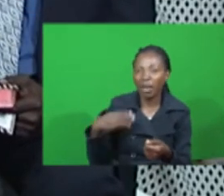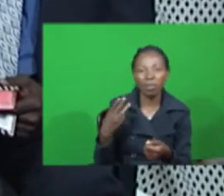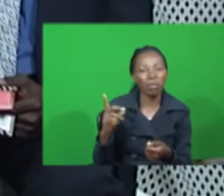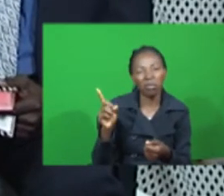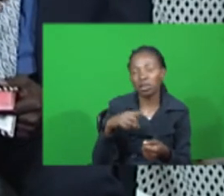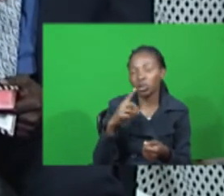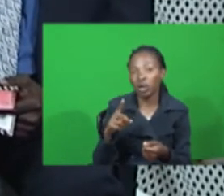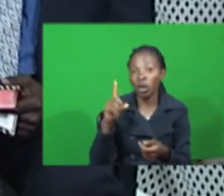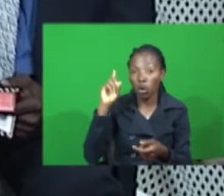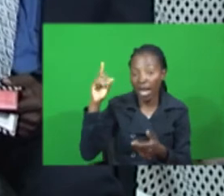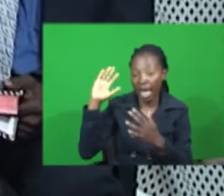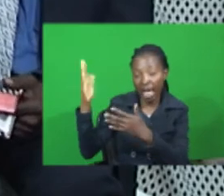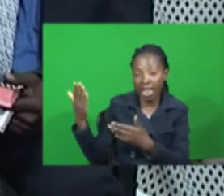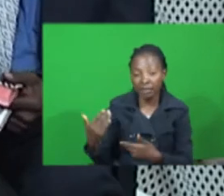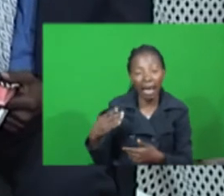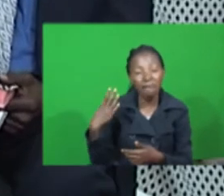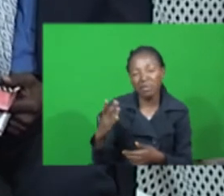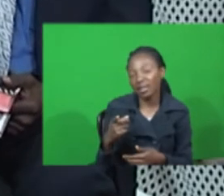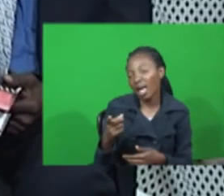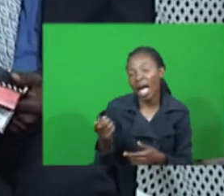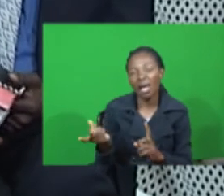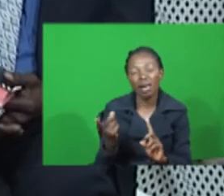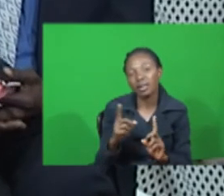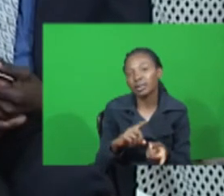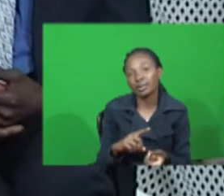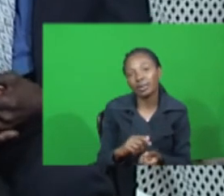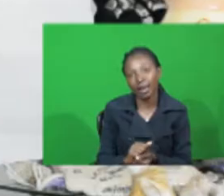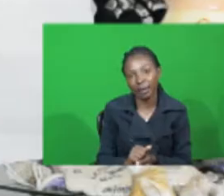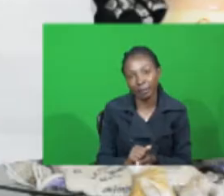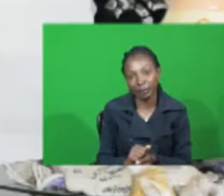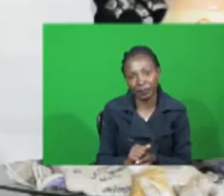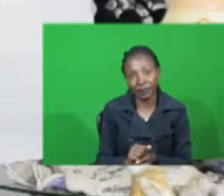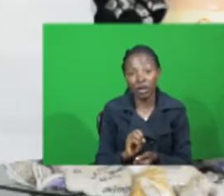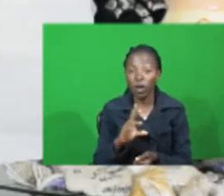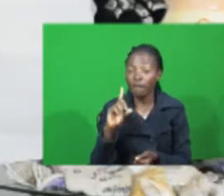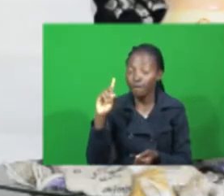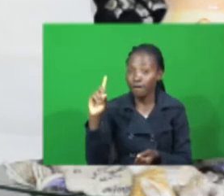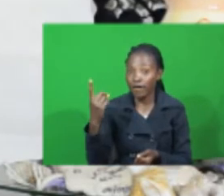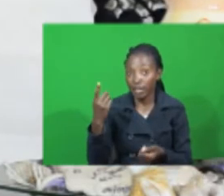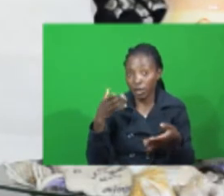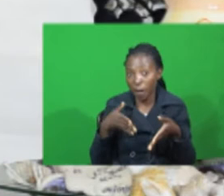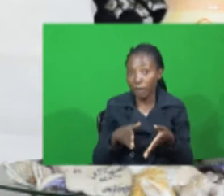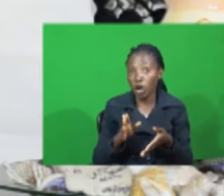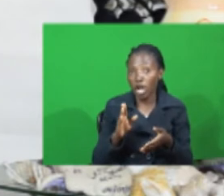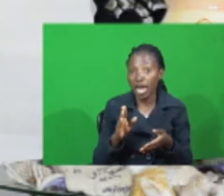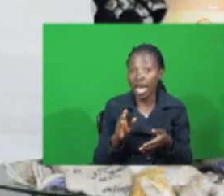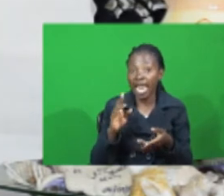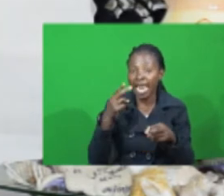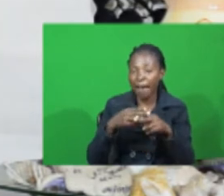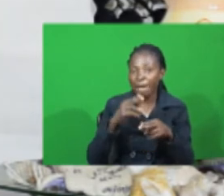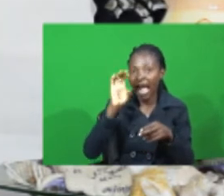Mwari obvumira kuti aiwa uyu siya yakazorore, ikaizorore pakuipisa. Saka firstborn yaJudha ainzi